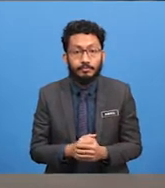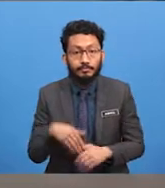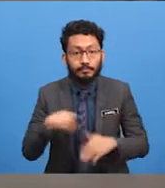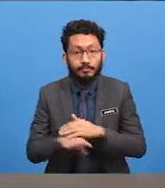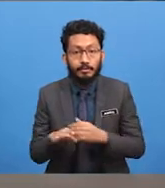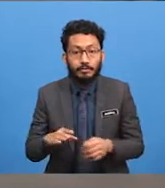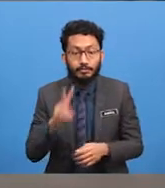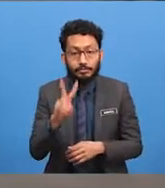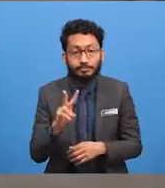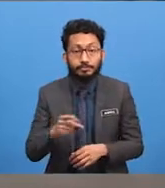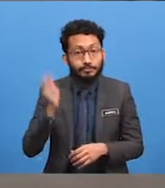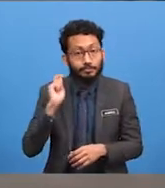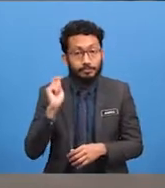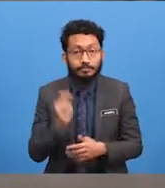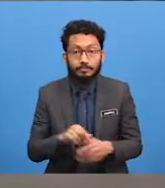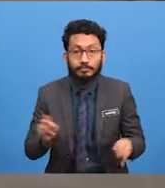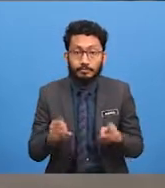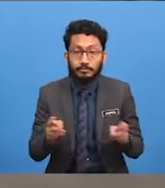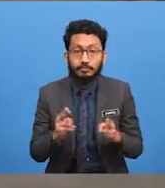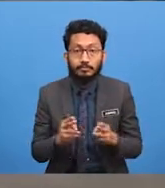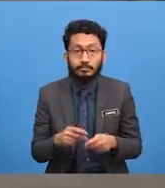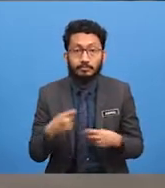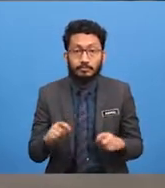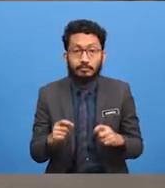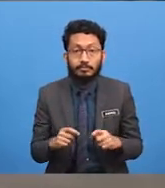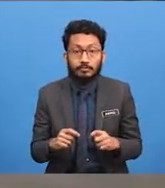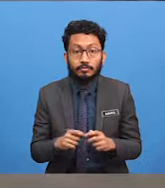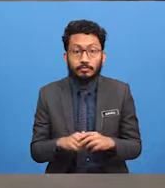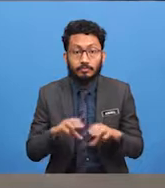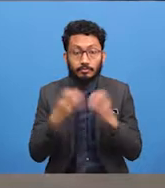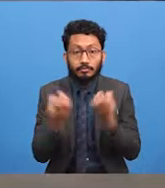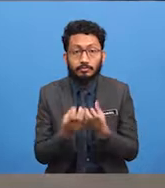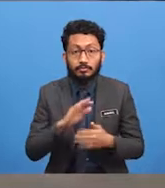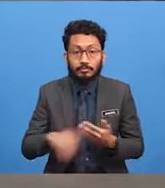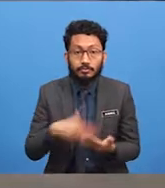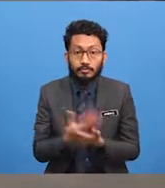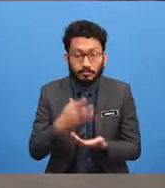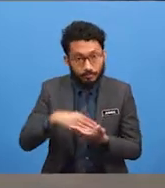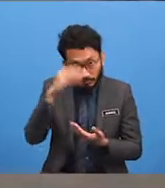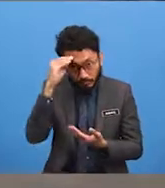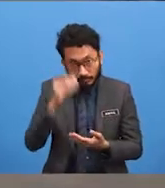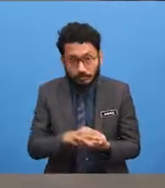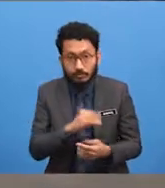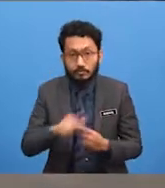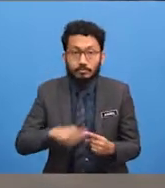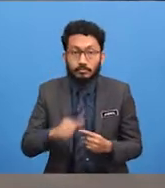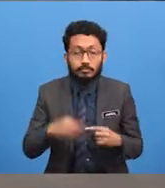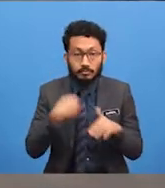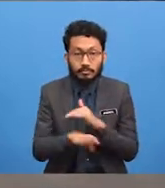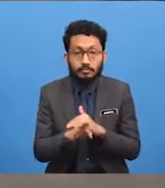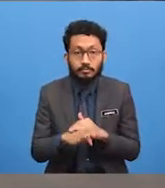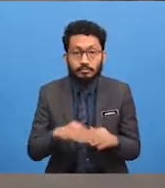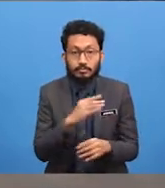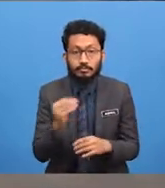tadi, pengurus telah pun mengumpul maklumat berkaitan dengan persekitaran dalaman